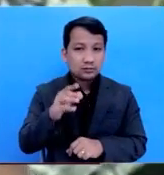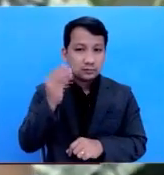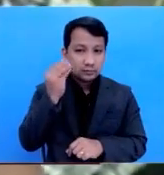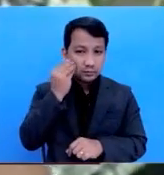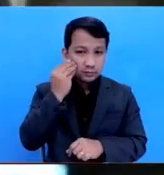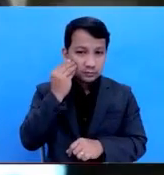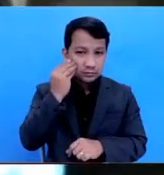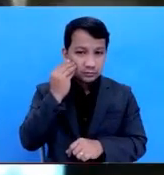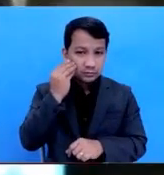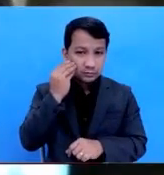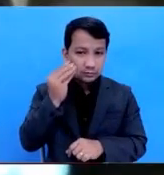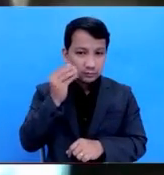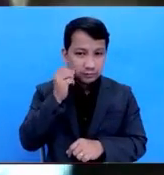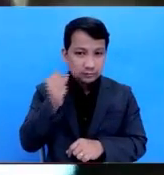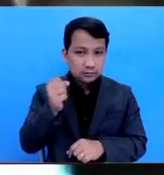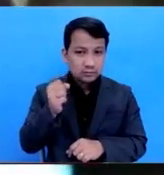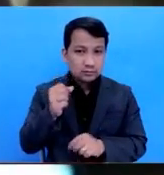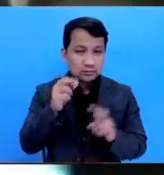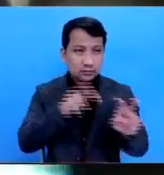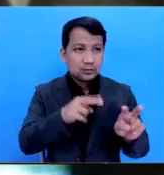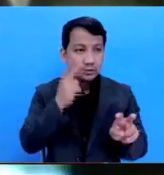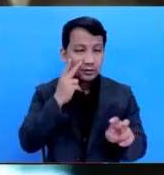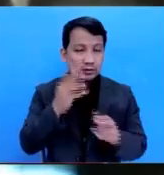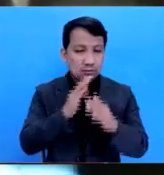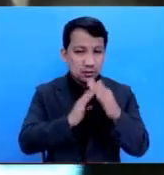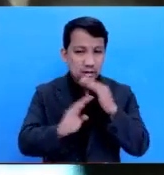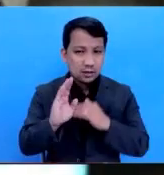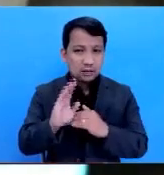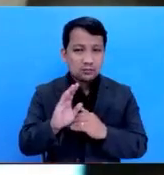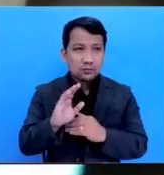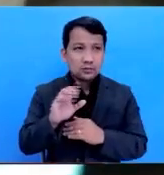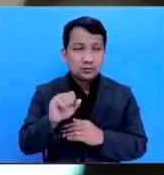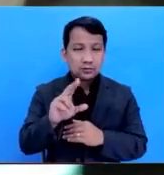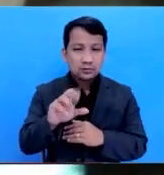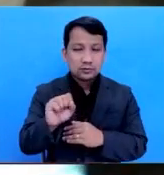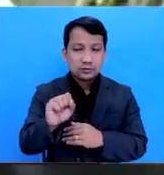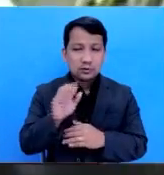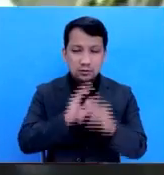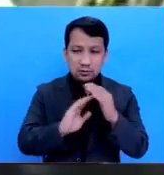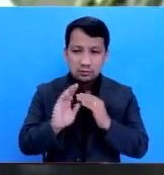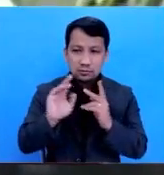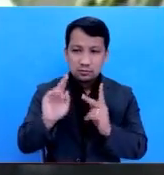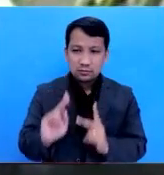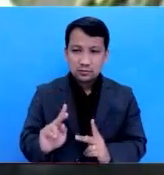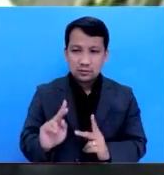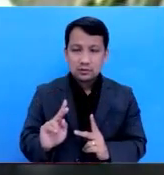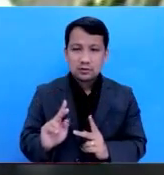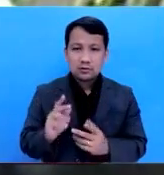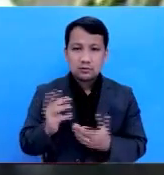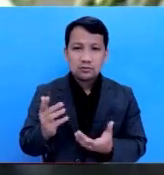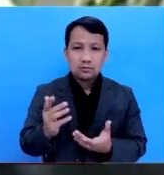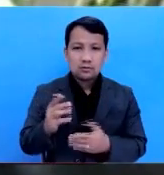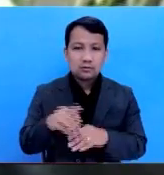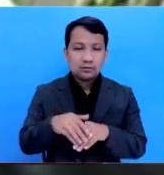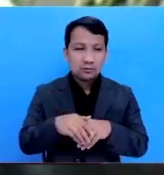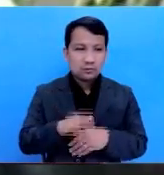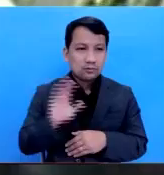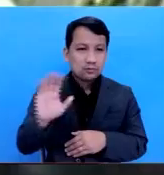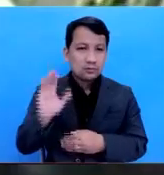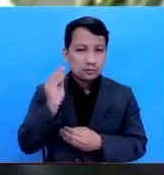Soriano. Nakita ko kung gaano ka-humble si Tita Susan. Napaka-humble na tao. Wala akong masabi sa kanya kundi